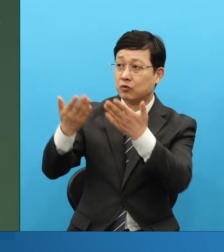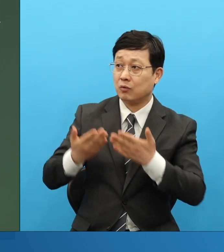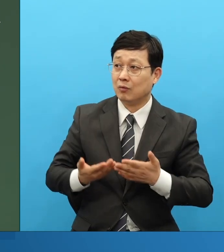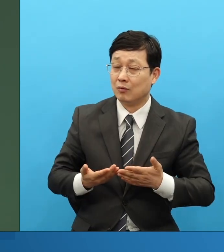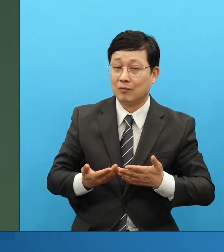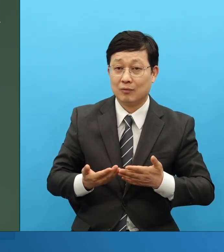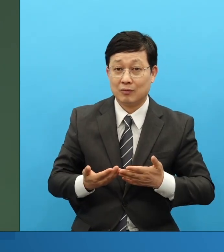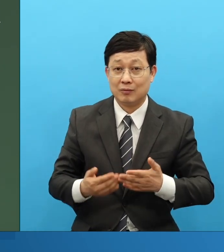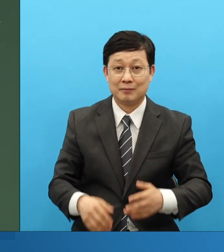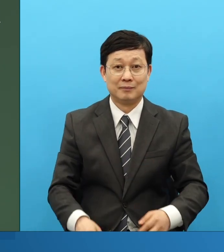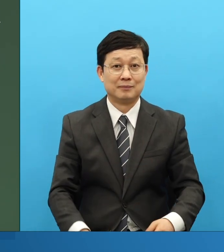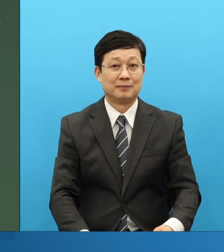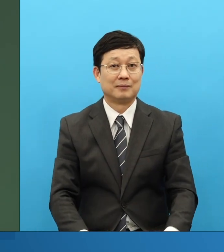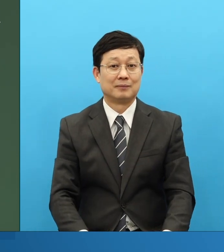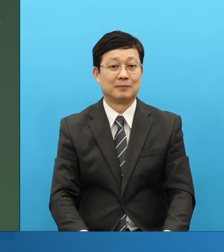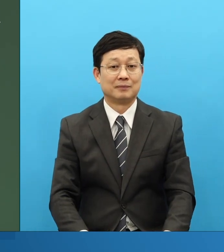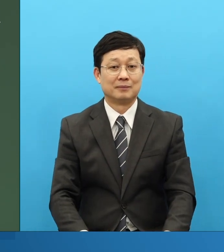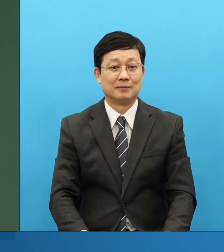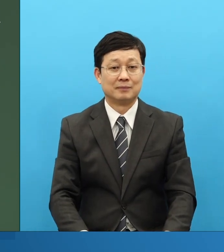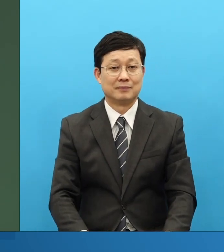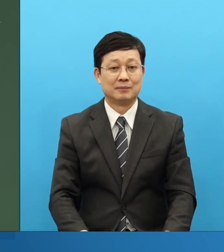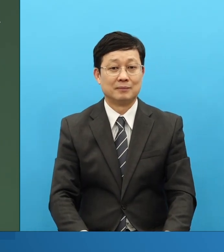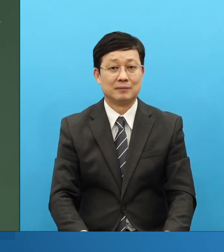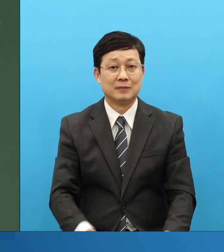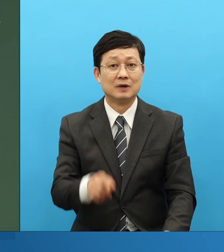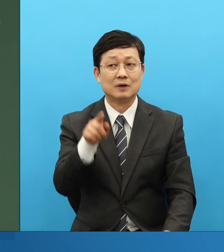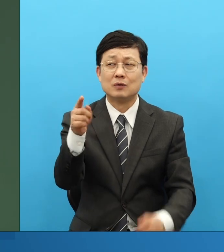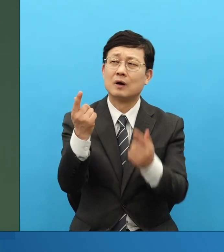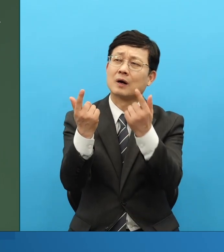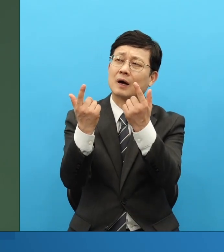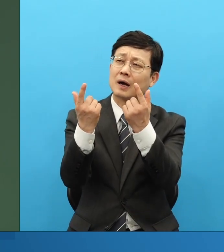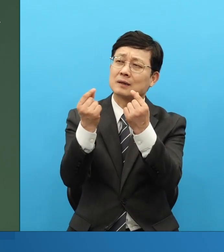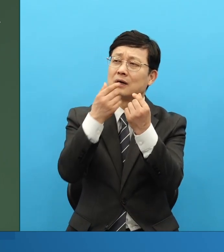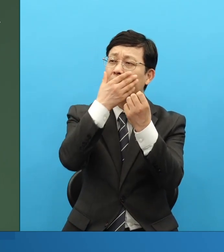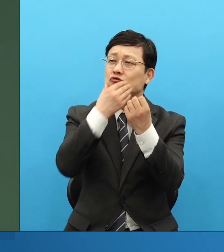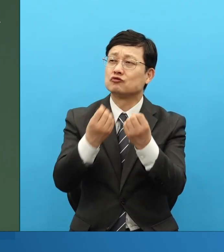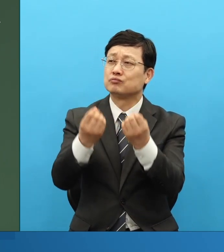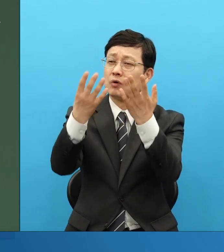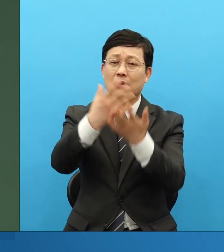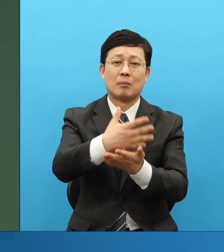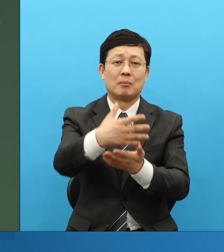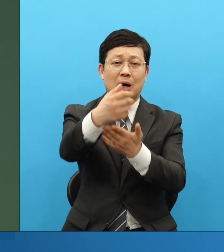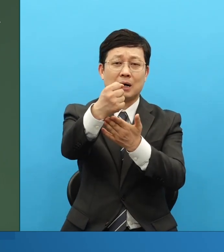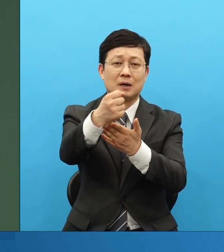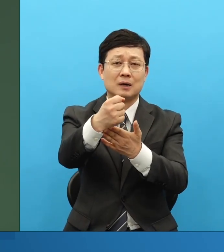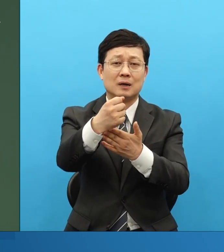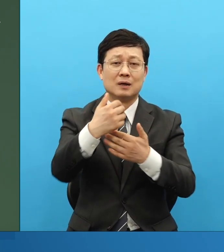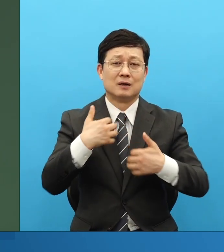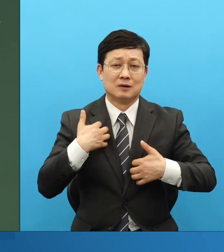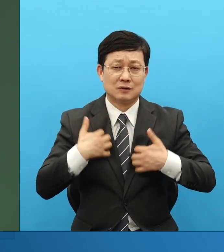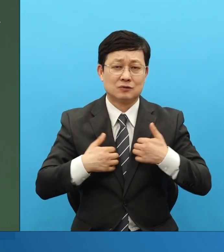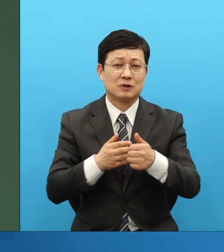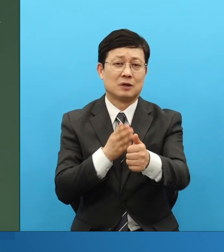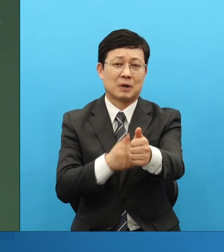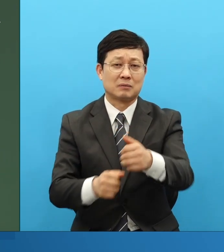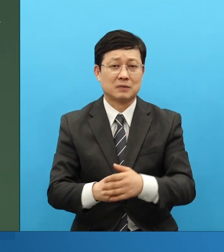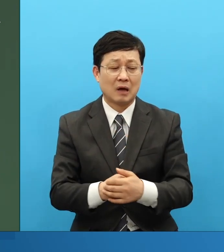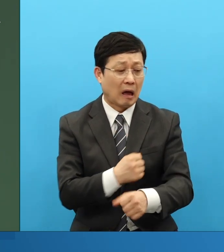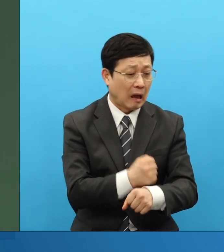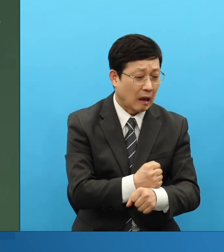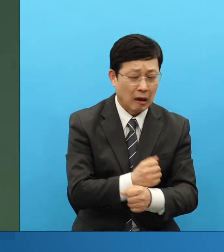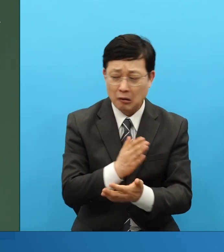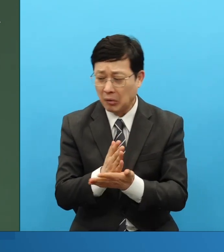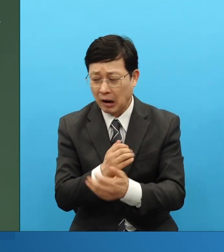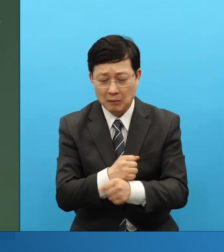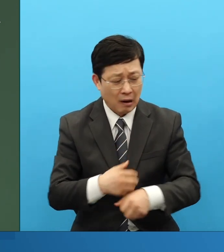young David, 1 Samuel 16. 자, 이런 축복을 누려야 돼요. It's this kind of blessing that we need to 해도 enjoy. 되고 안 해도 되고. 그런 걸 왜 합니까? Oh, something you could